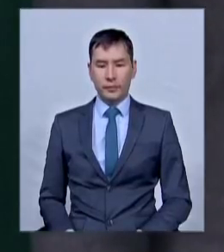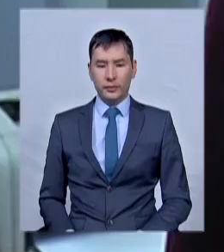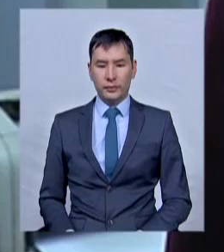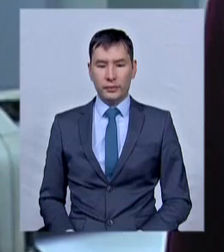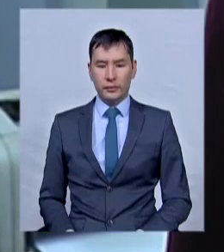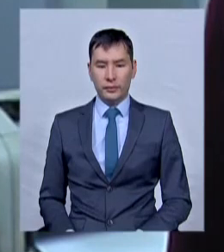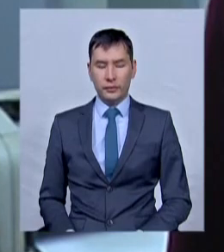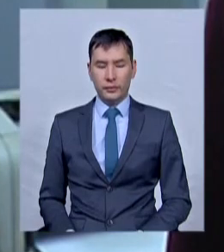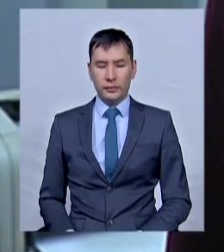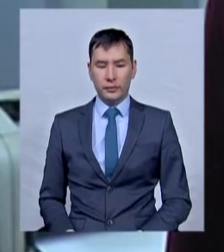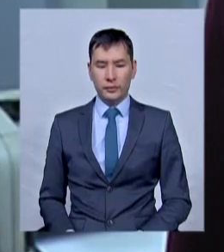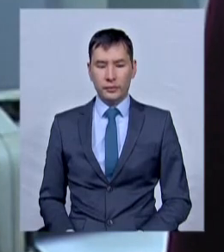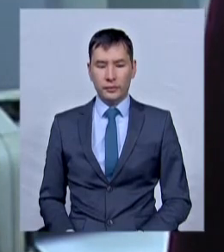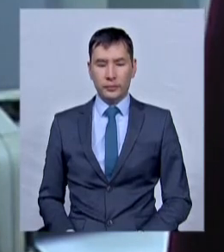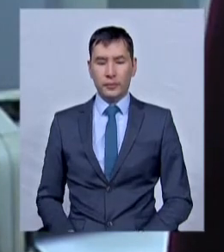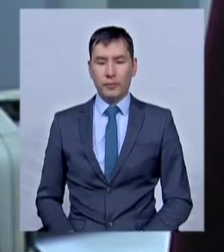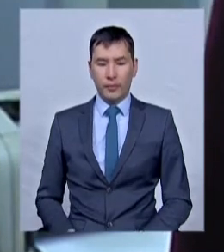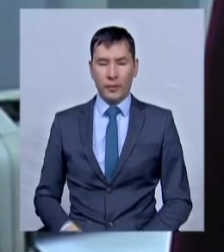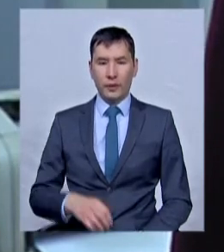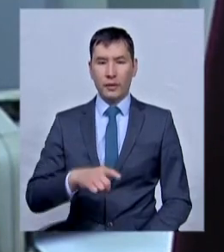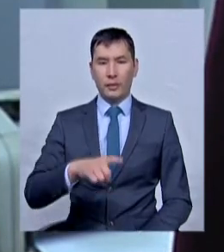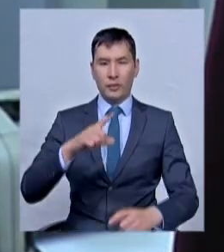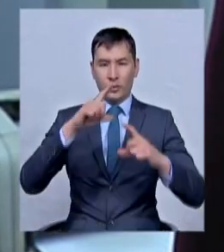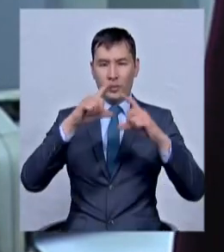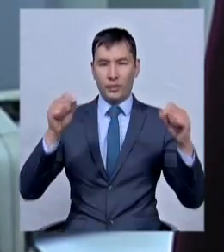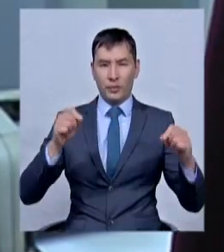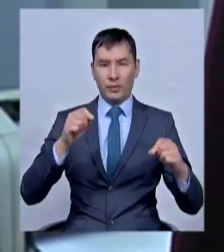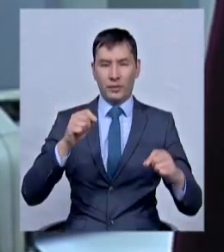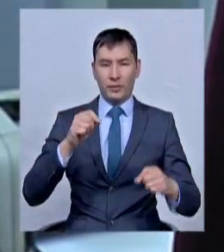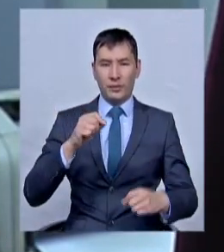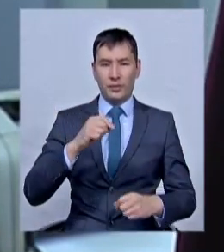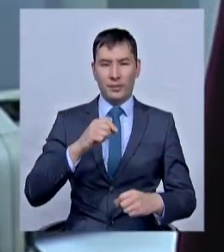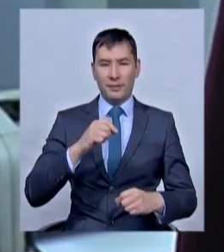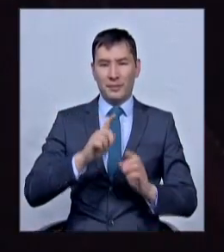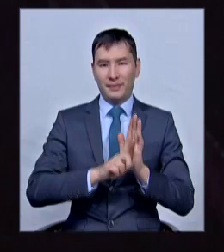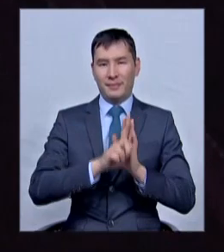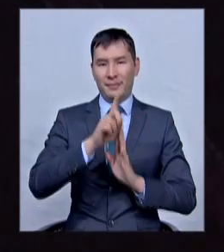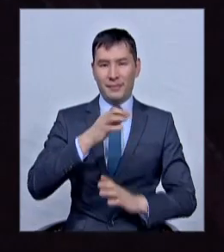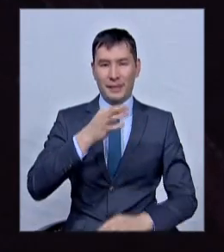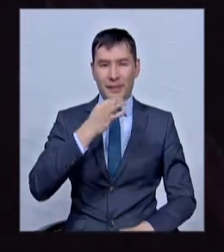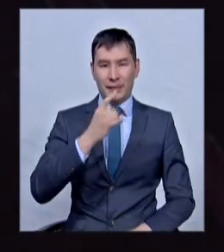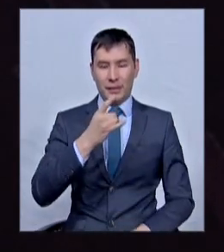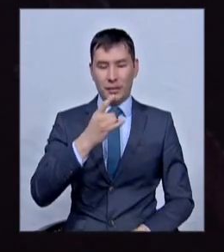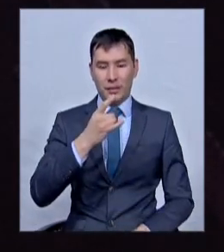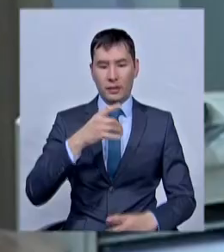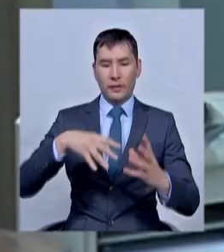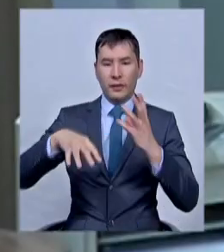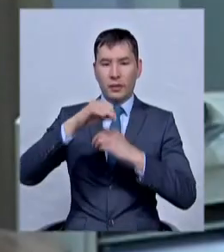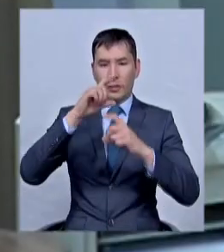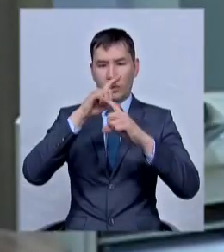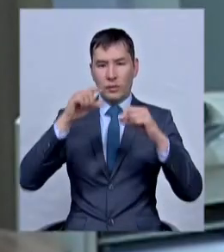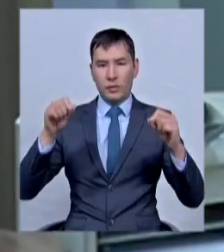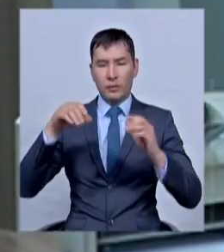сыныптарда санитарлық талаптардың сақталуы біздің мониторингтік топтың бақылауында. Бүкіл мектеп барлық